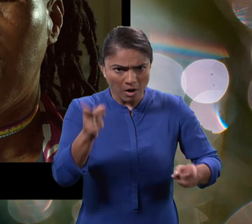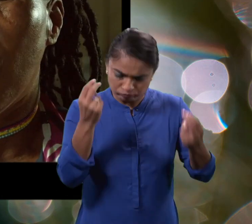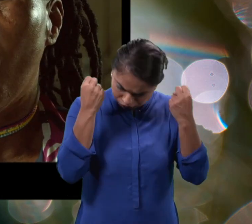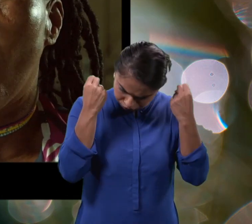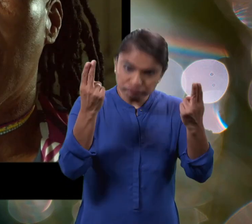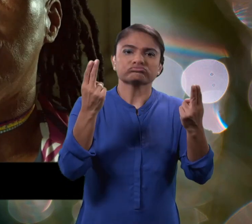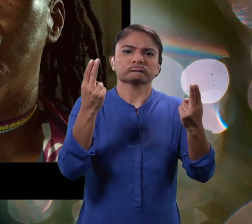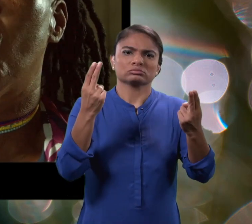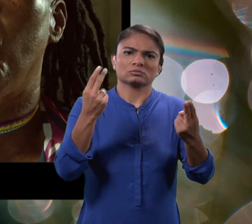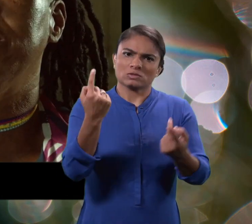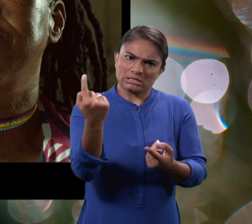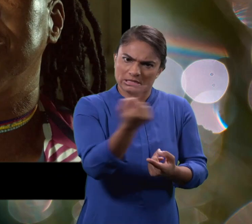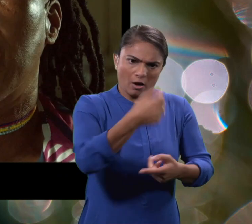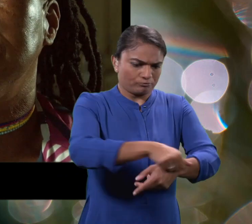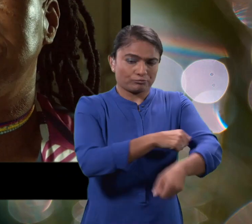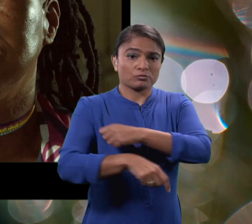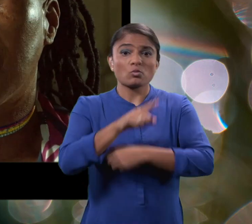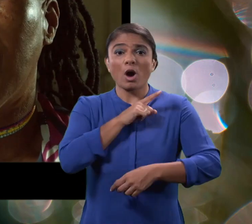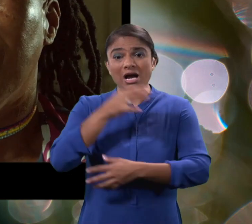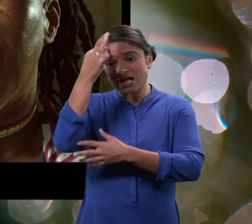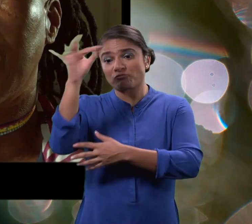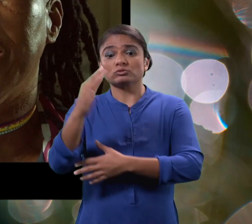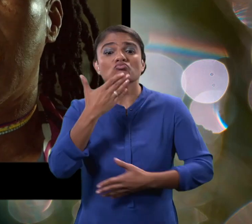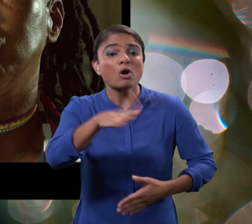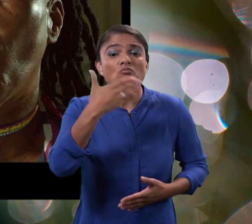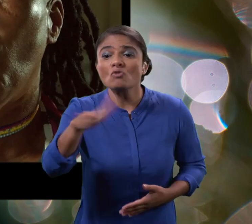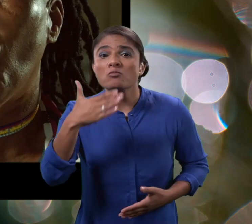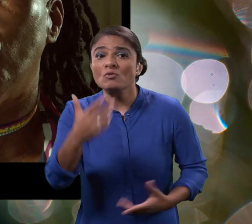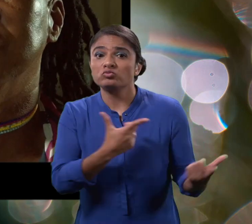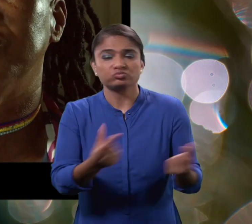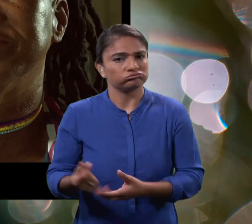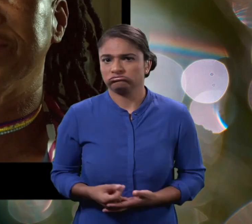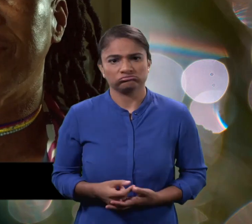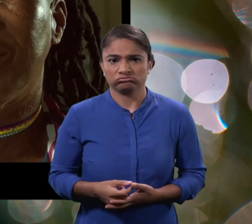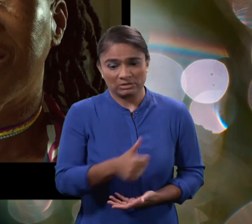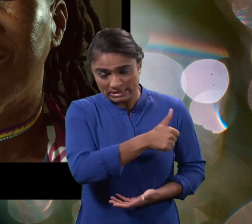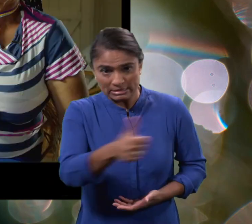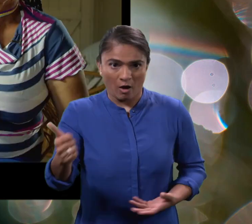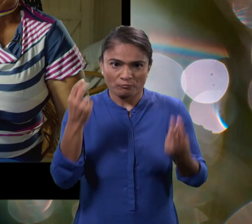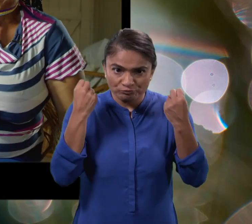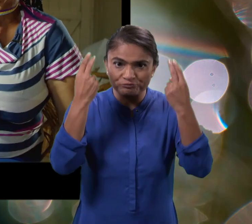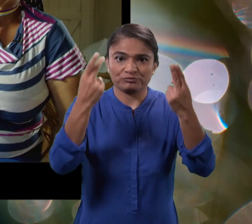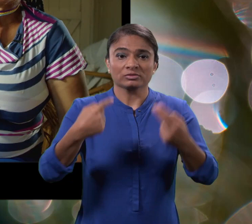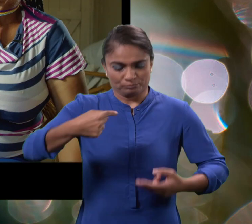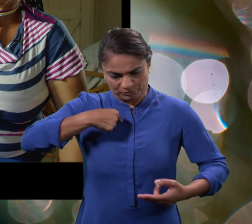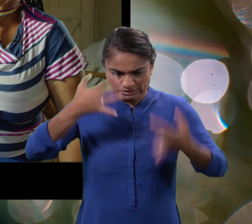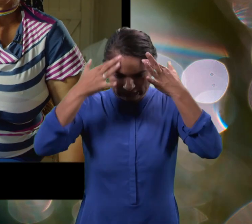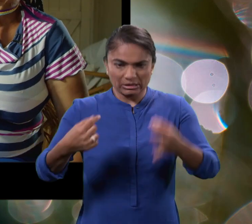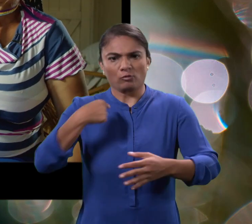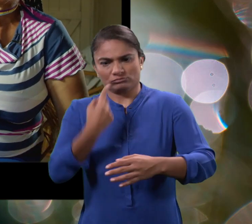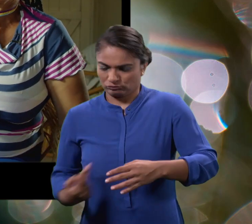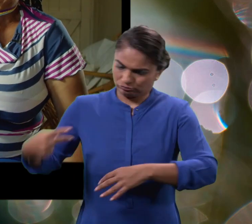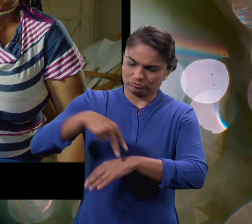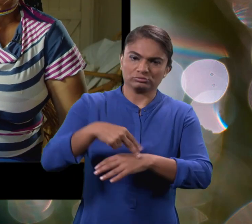phakame, ngoba kaloku urhulumente esinaye thina akananto, uthi vuka uzenzele. Iyo ke ngolaa nto